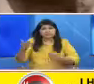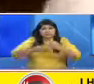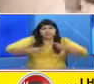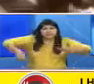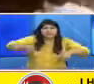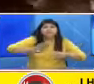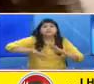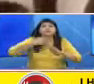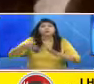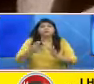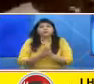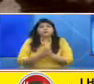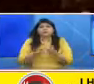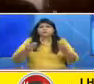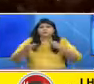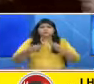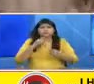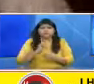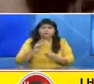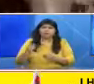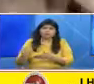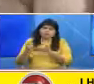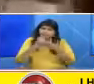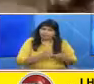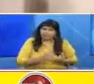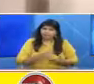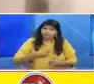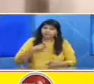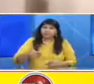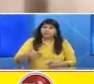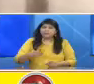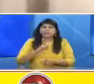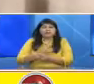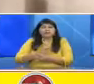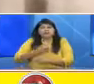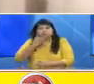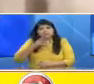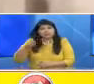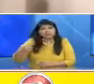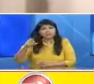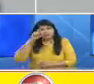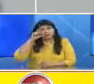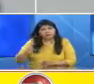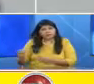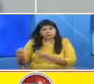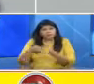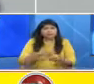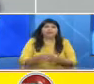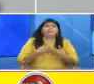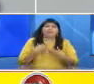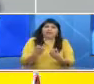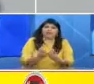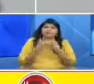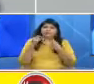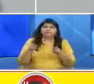किसी और के लिए कुछ न कुछ करना चाहिए। यही बापू को अच्छी, सच्ची, प्रामाणिक कार्यांजलि